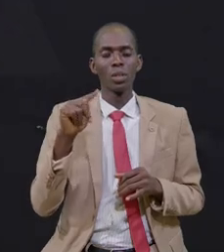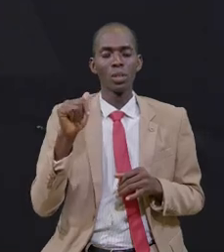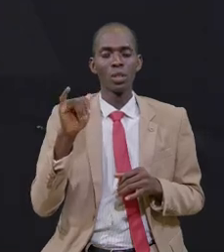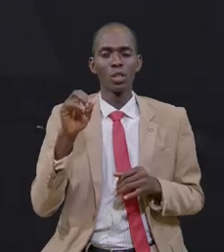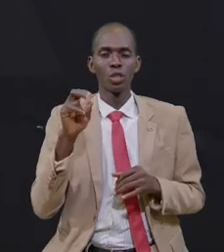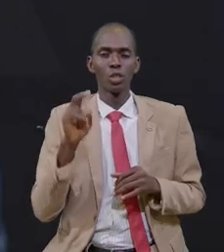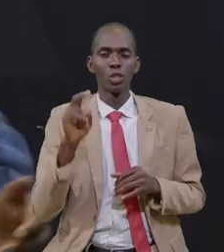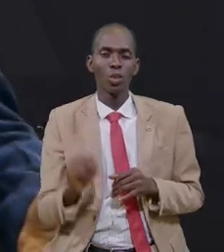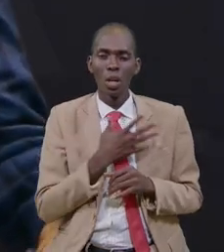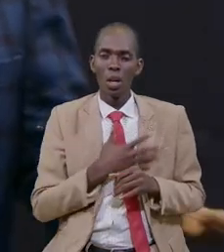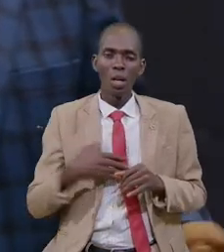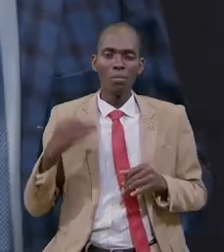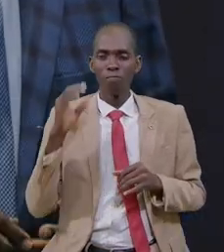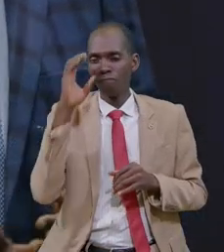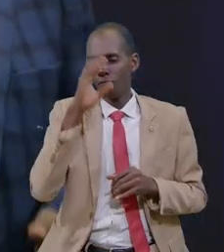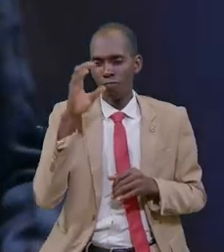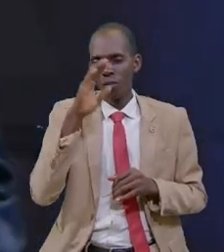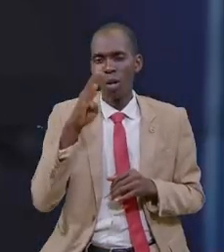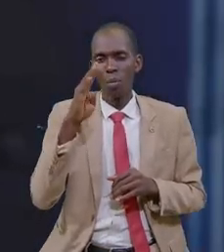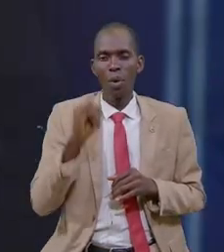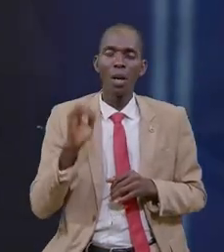par son intercession, par son intercession.